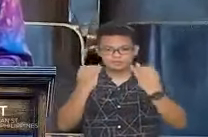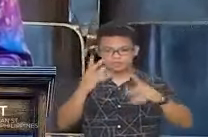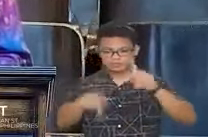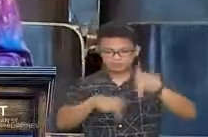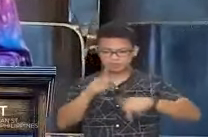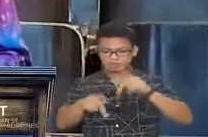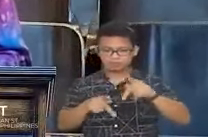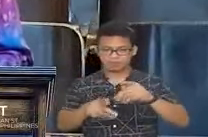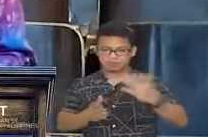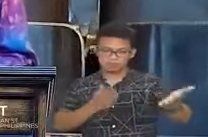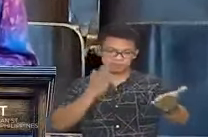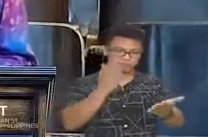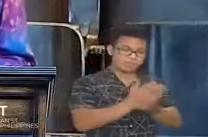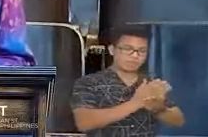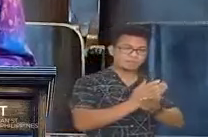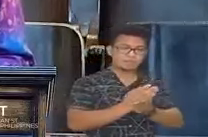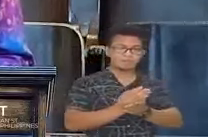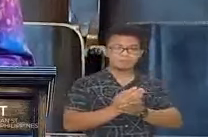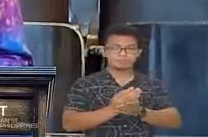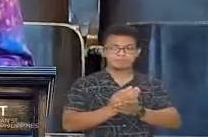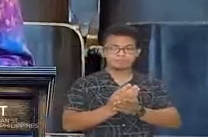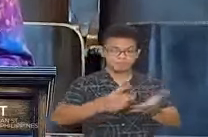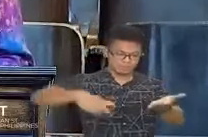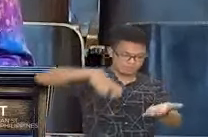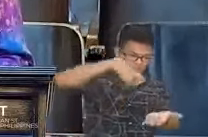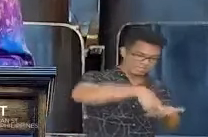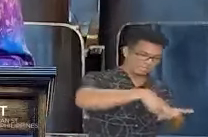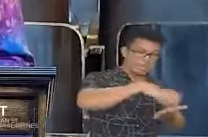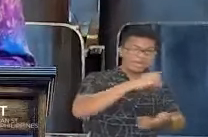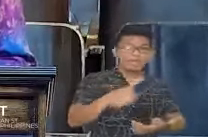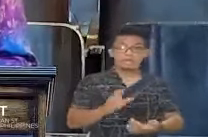many people came forward during the invitation. They got saved.